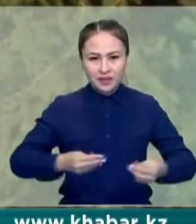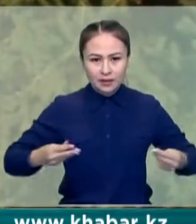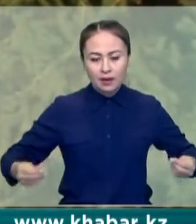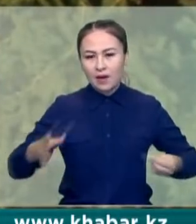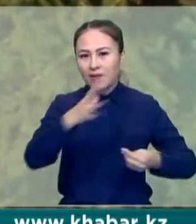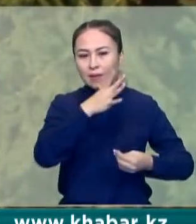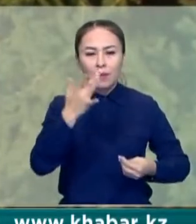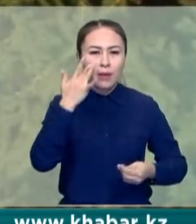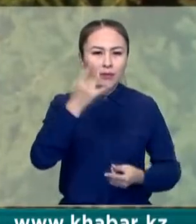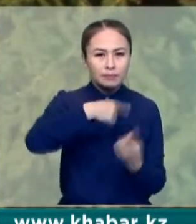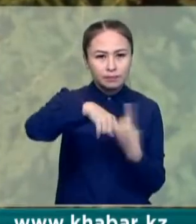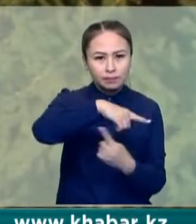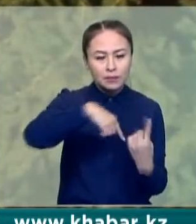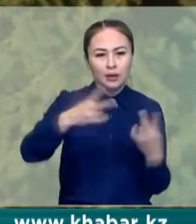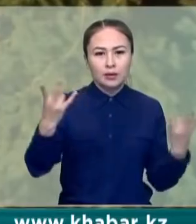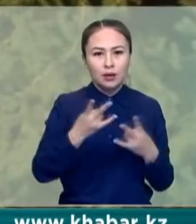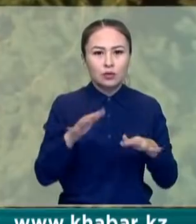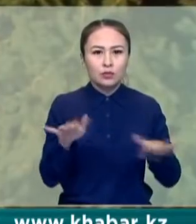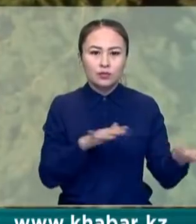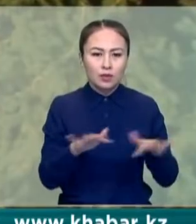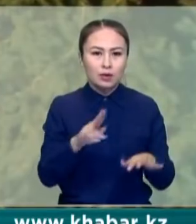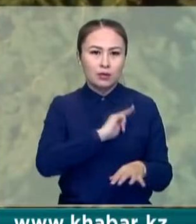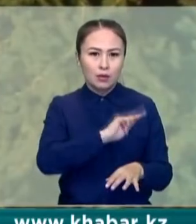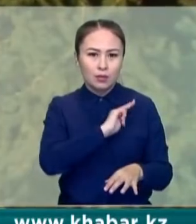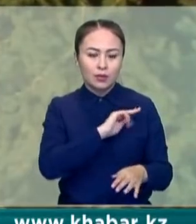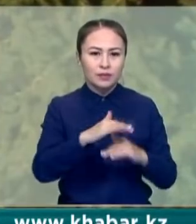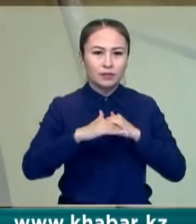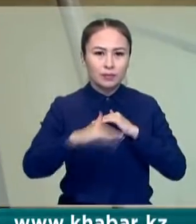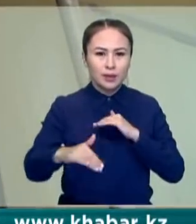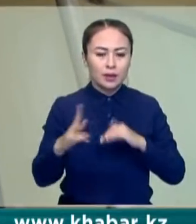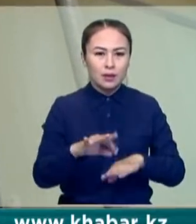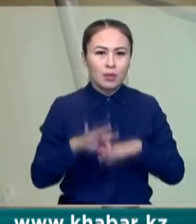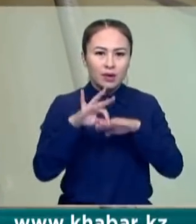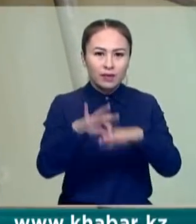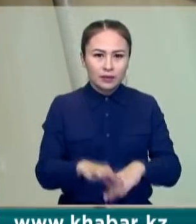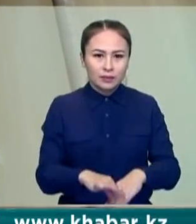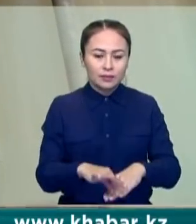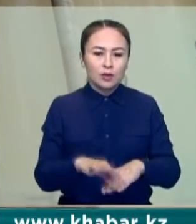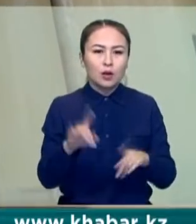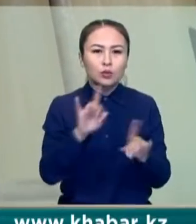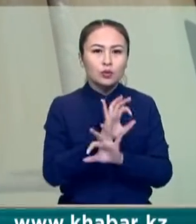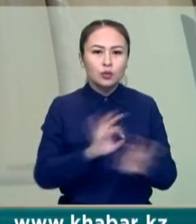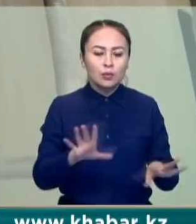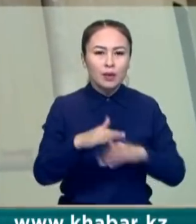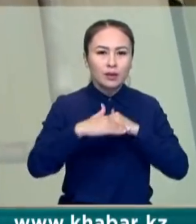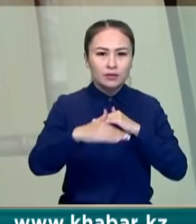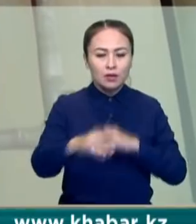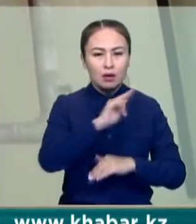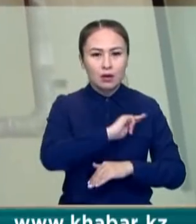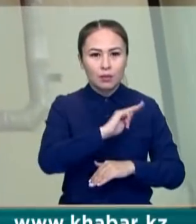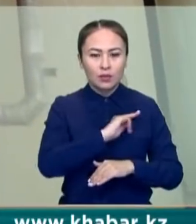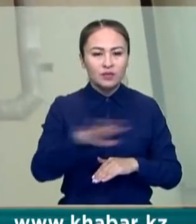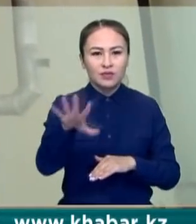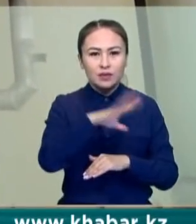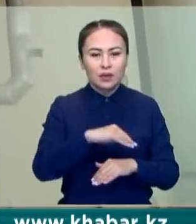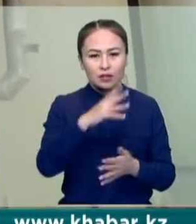учаскелерін өңдеп отырады. Қандай да бір шараларды жергілікті атқарушы органдар жүргізу керек. Алиса Абышеваның айтуынша, жергілікті атқарушы